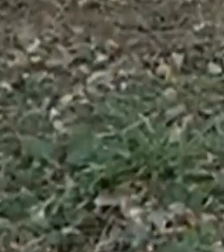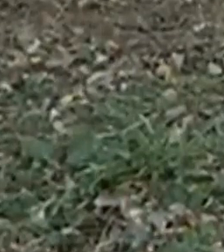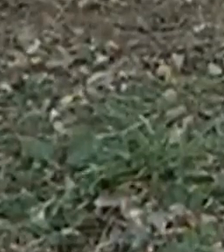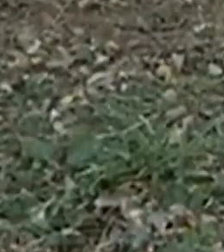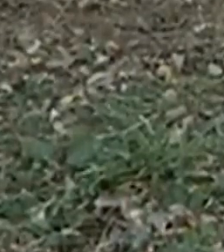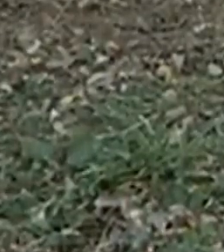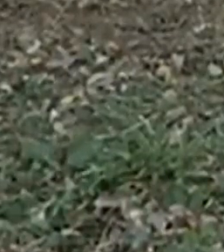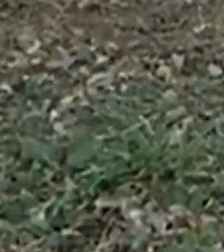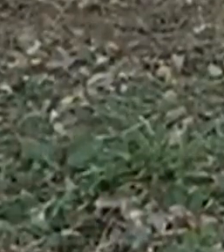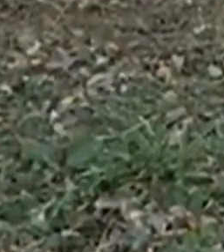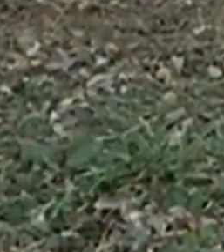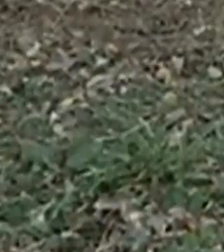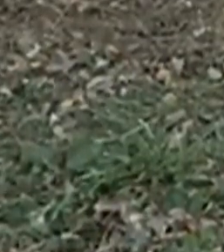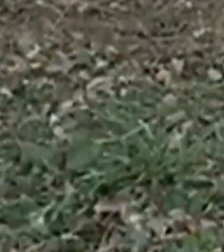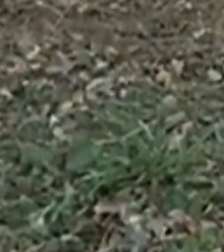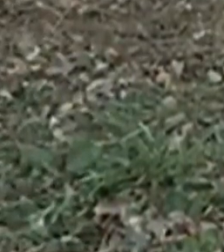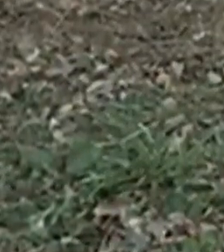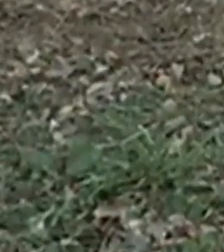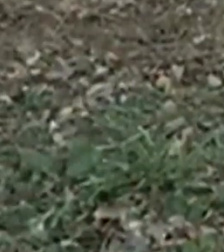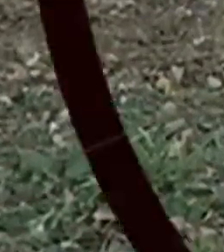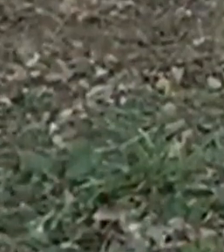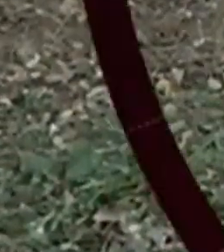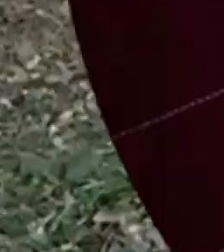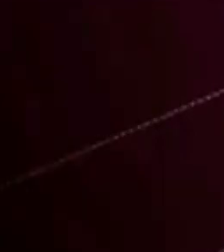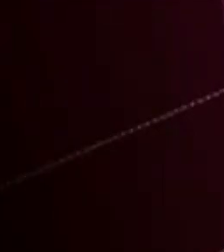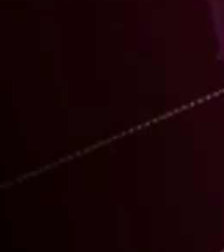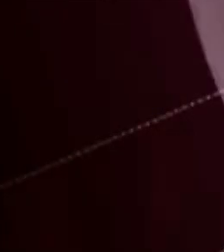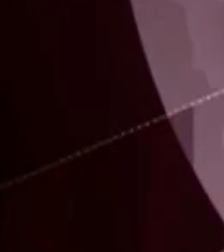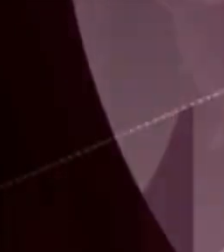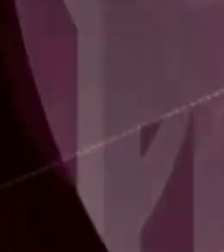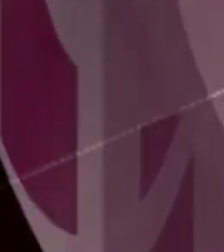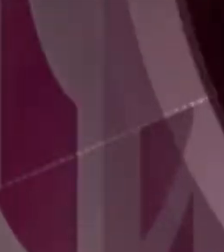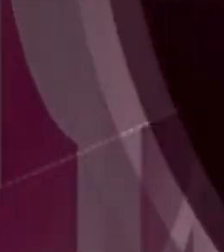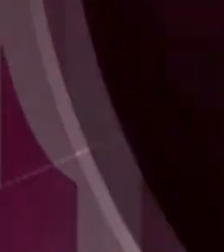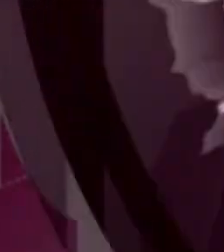практике применяется наказание в виде принудительного труда.